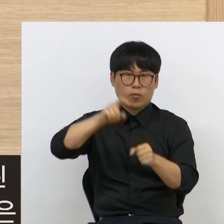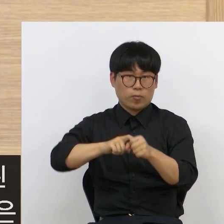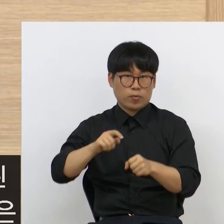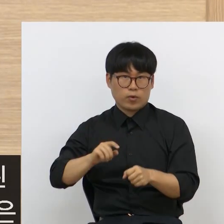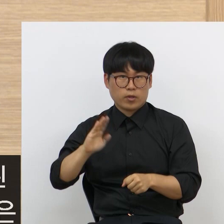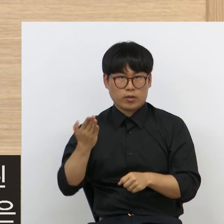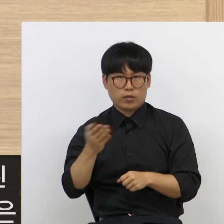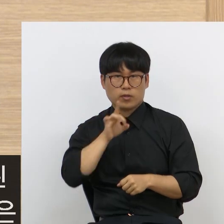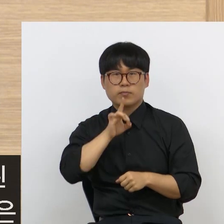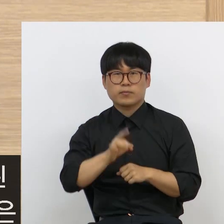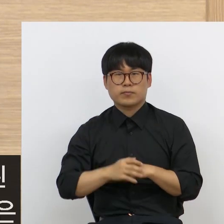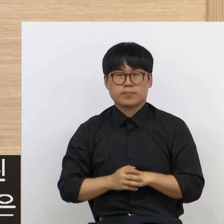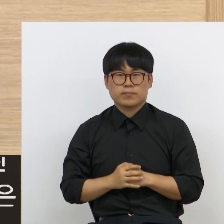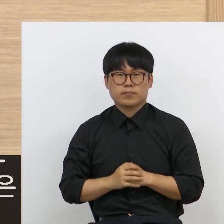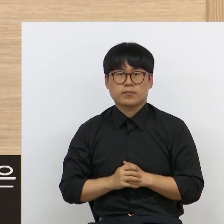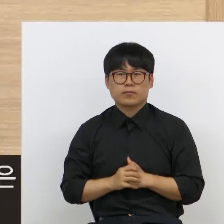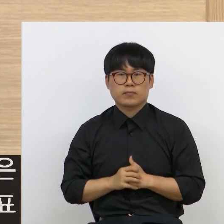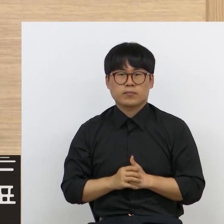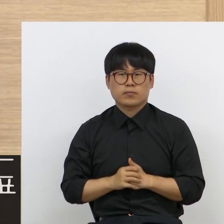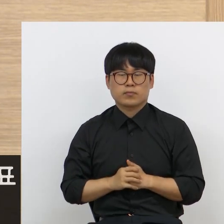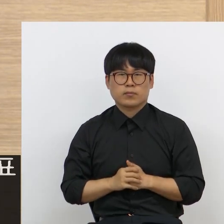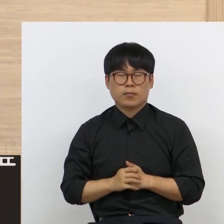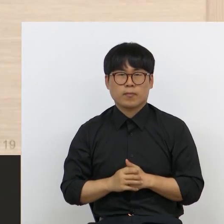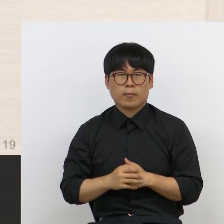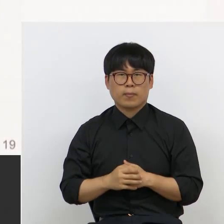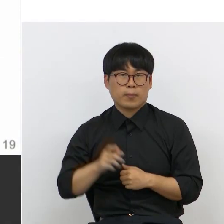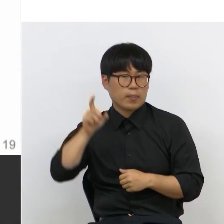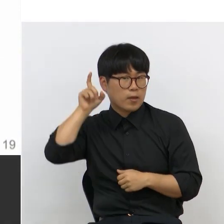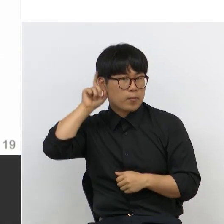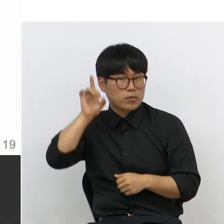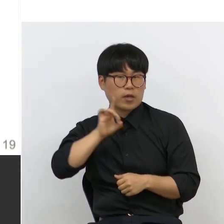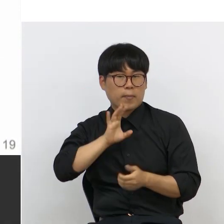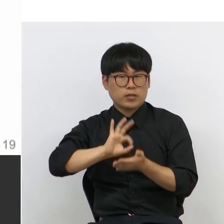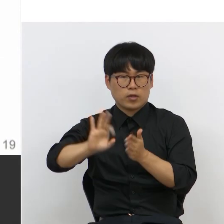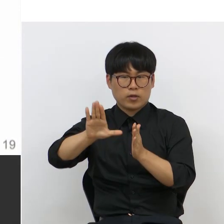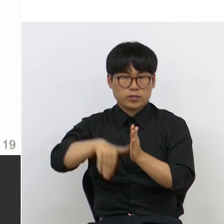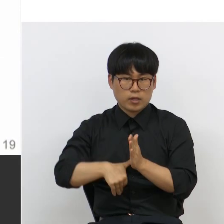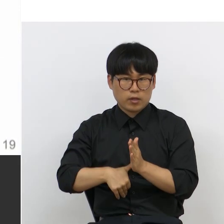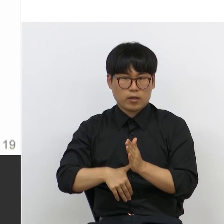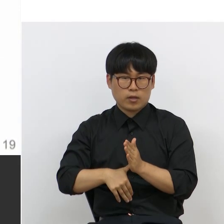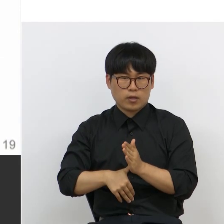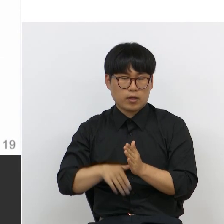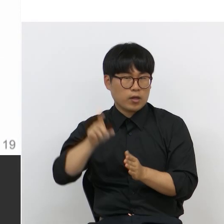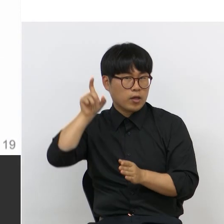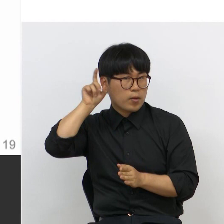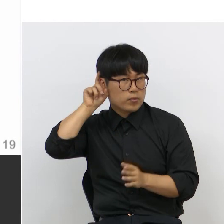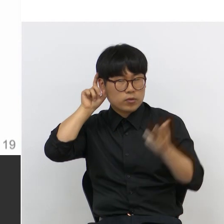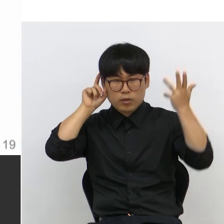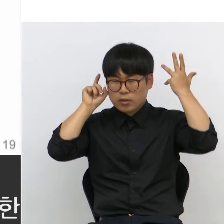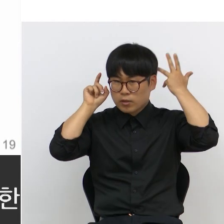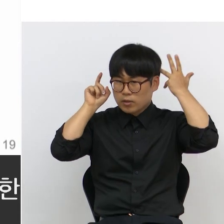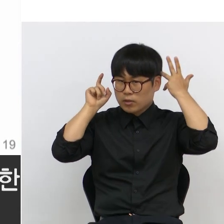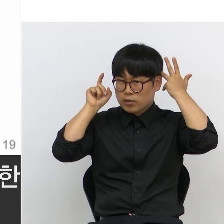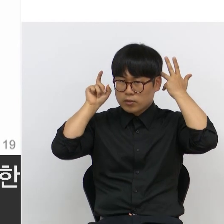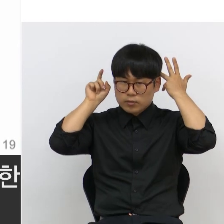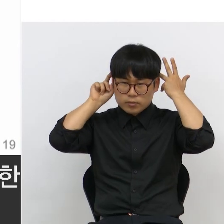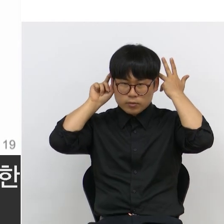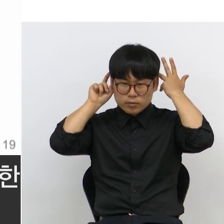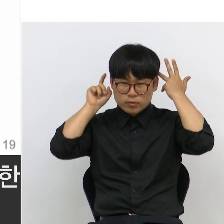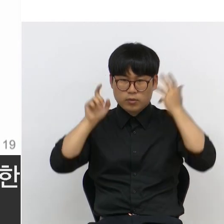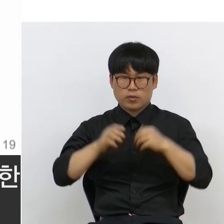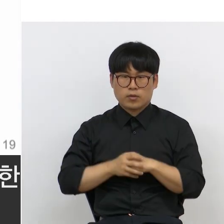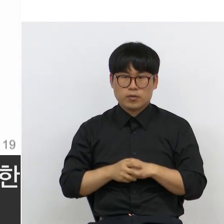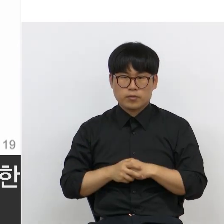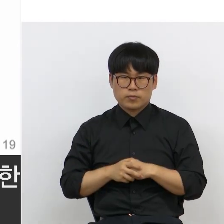이 비대칭 청력을 보일 때 보청기만 쓸 경우에 비해서 한쪽을 인공화호를 써도 바이모달, 인공화호를 한쪽을